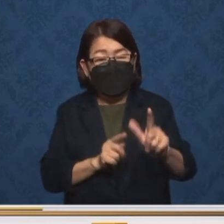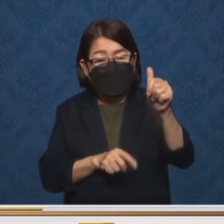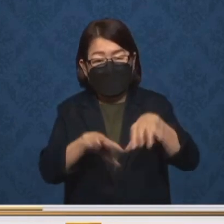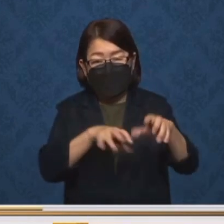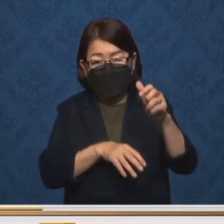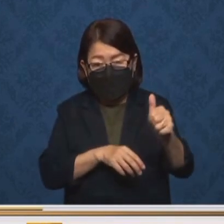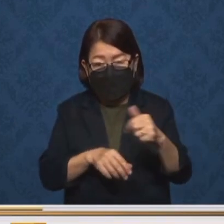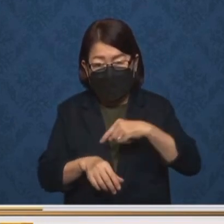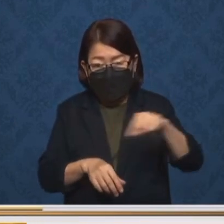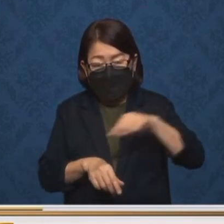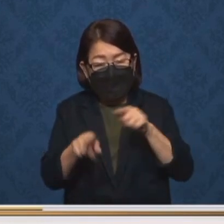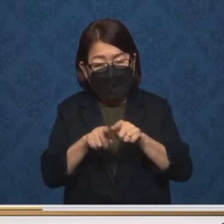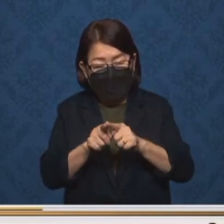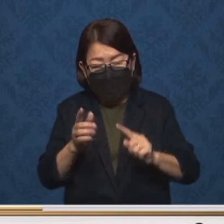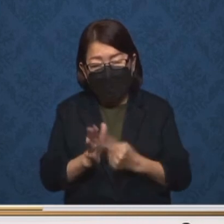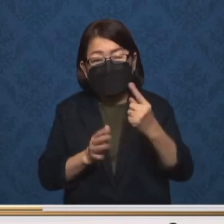ม